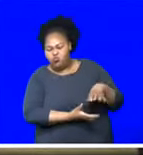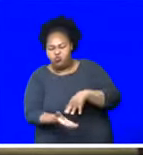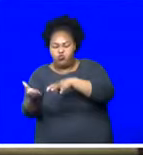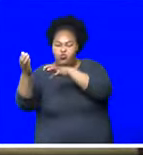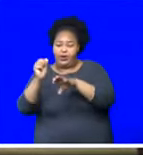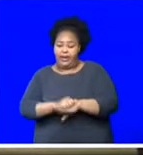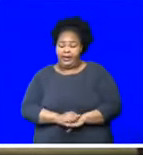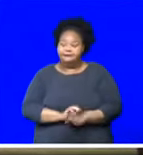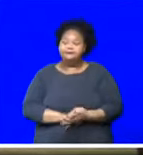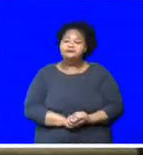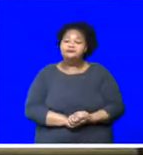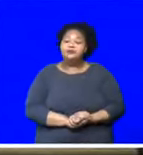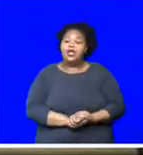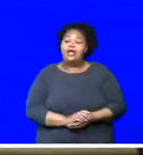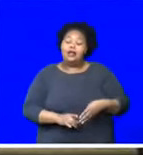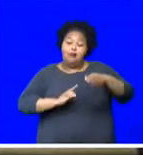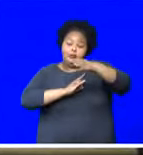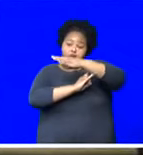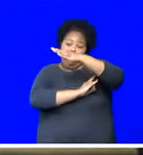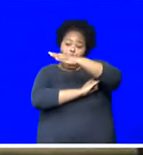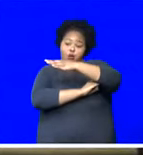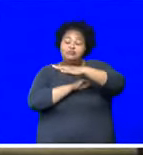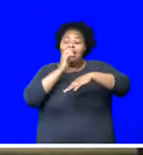Mabhuloho nje lacisha besihlanu.